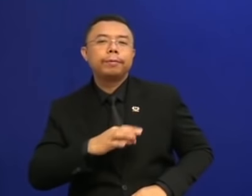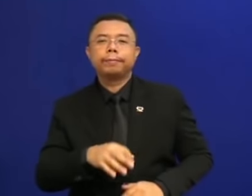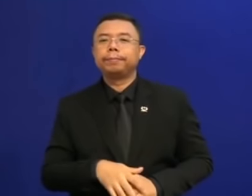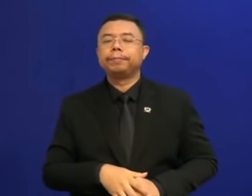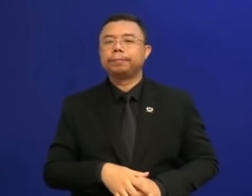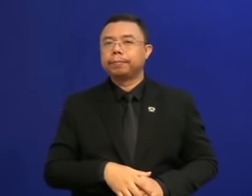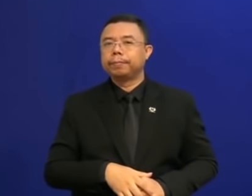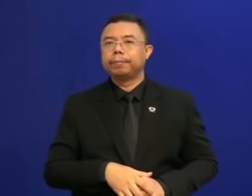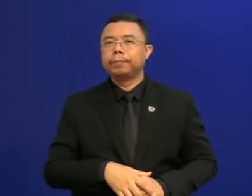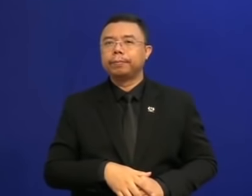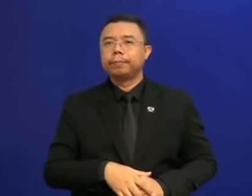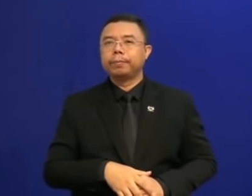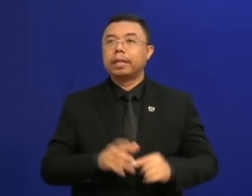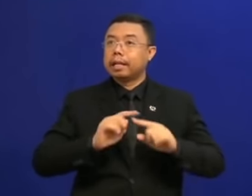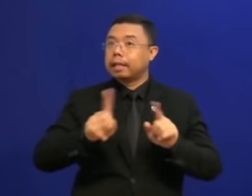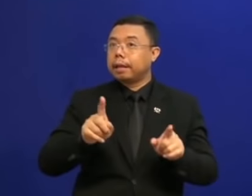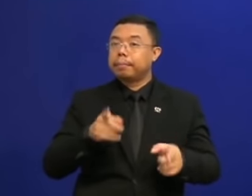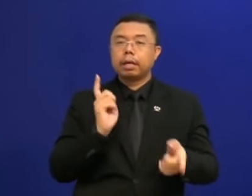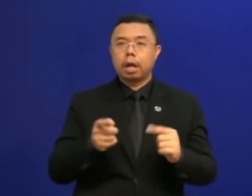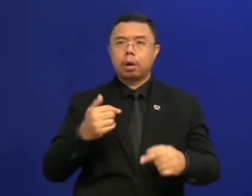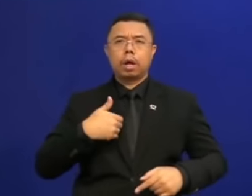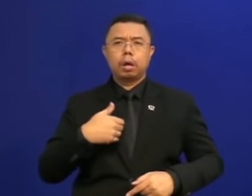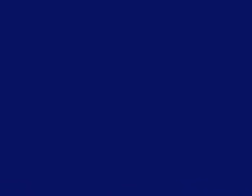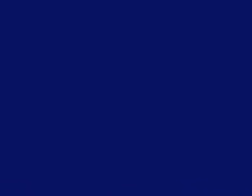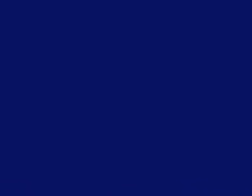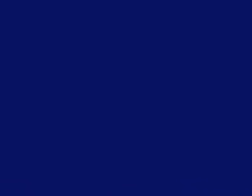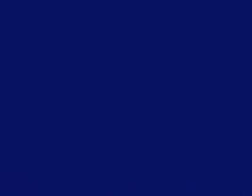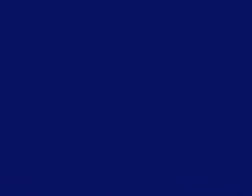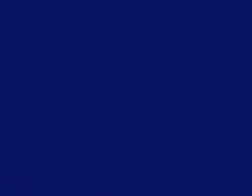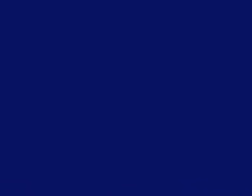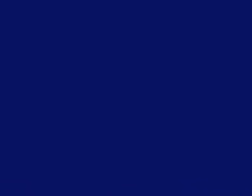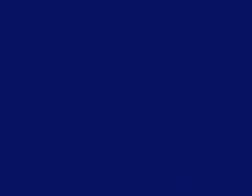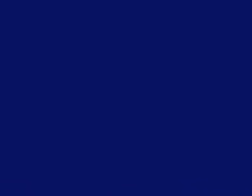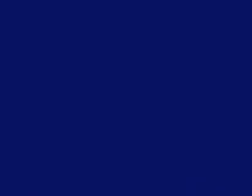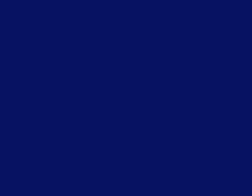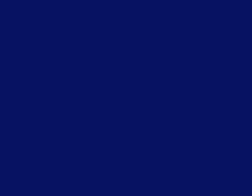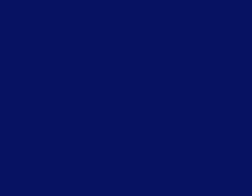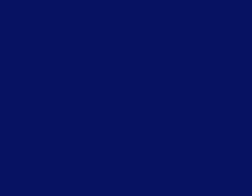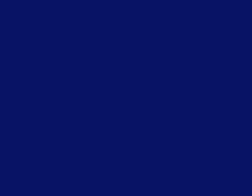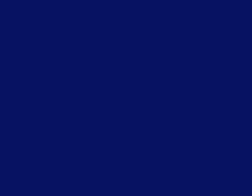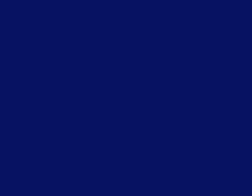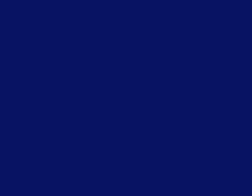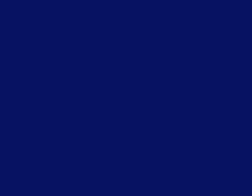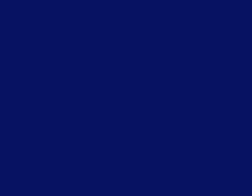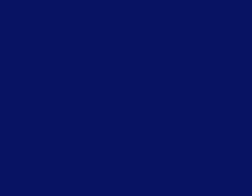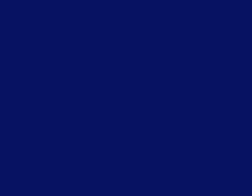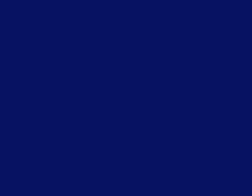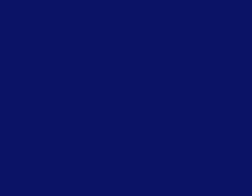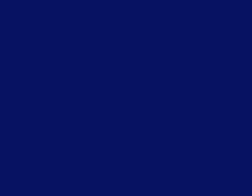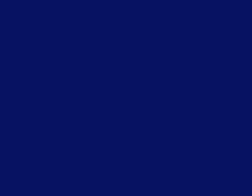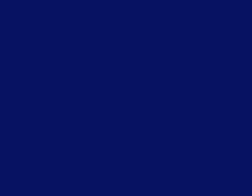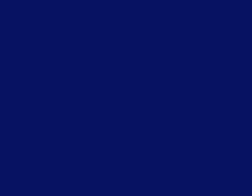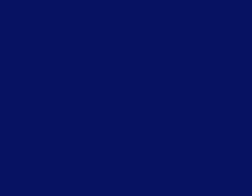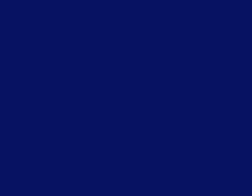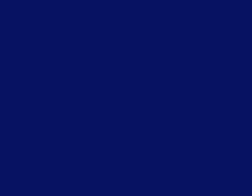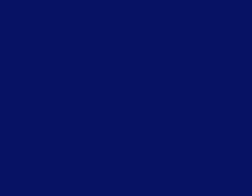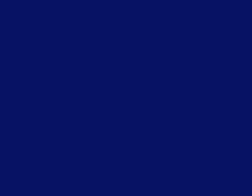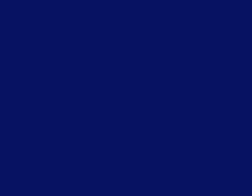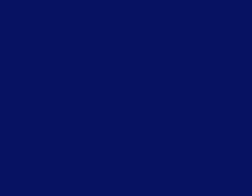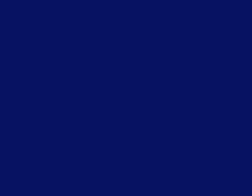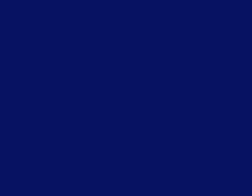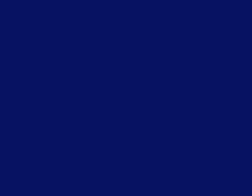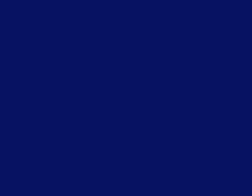keuntungan. Tetapi jika aku harus hidup di dunia ini, itu berarti bagiku bekerja memberi